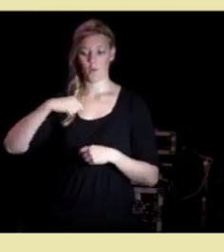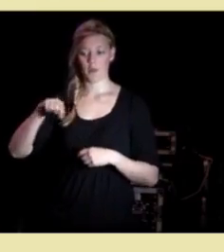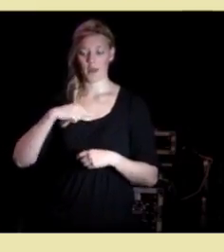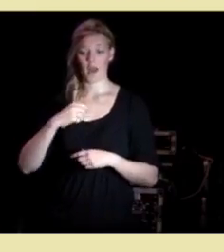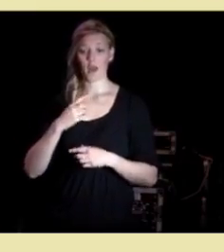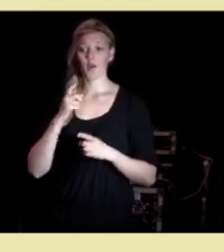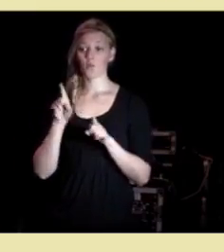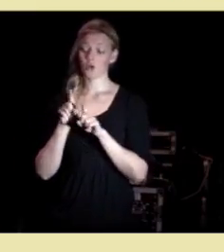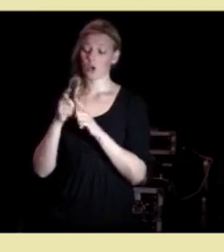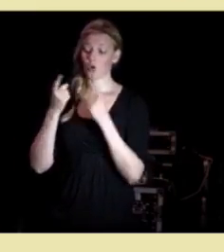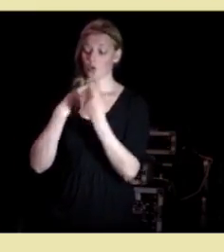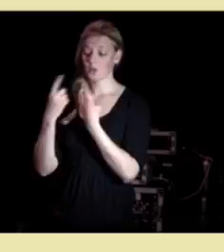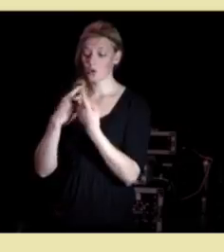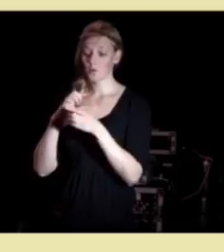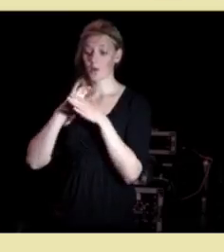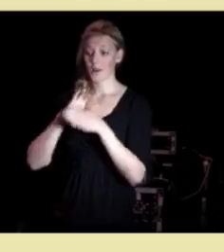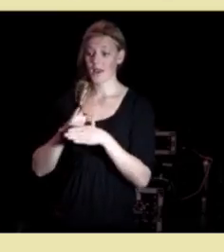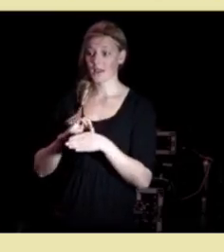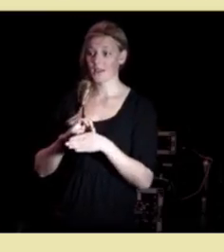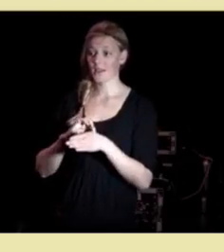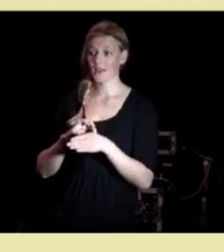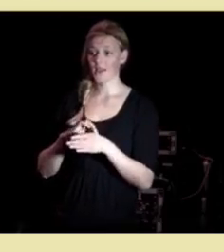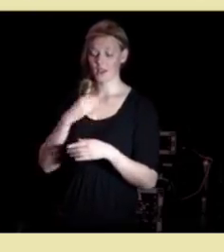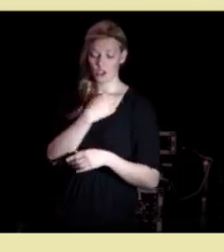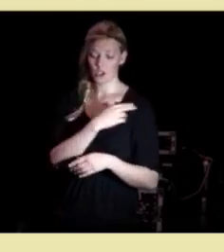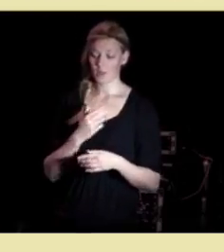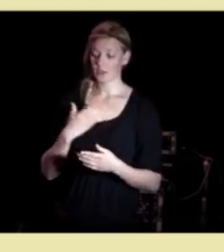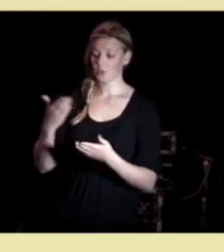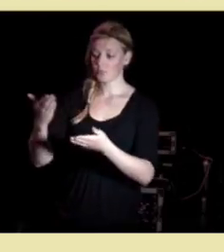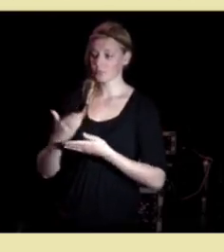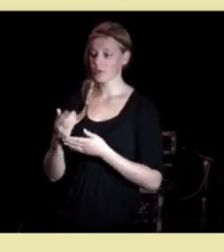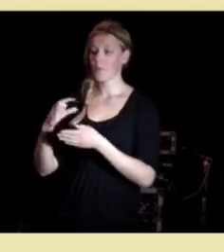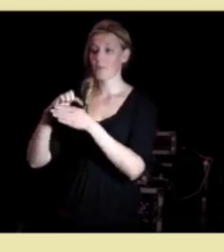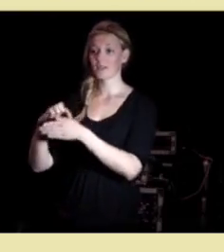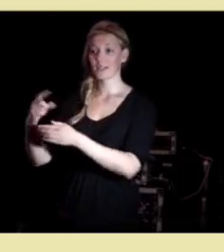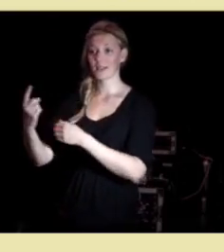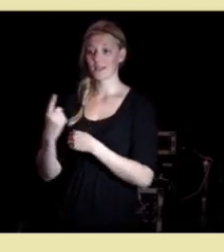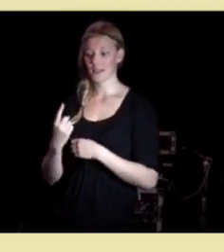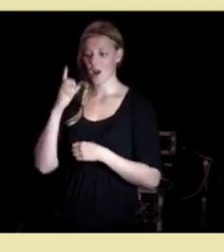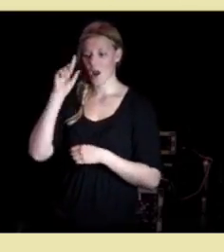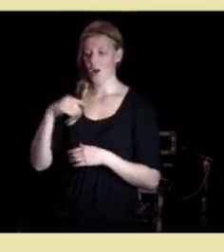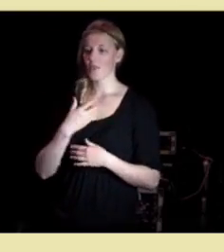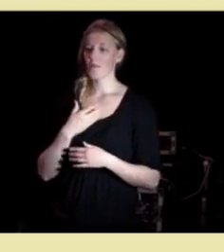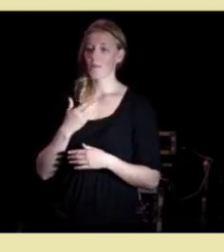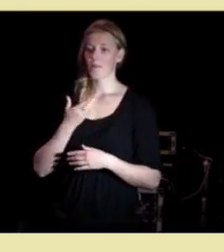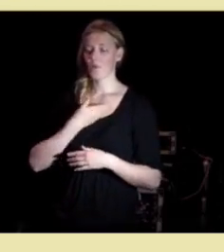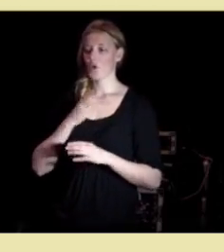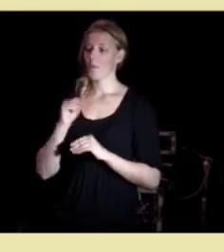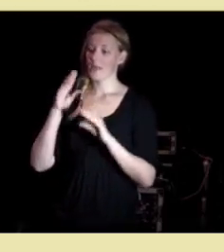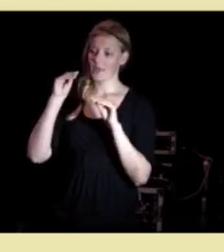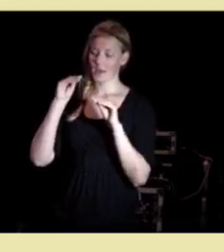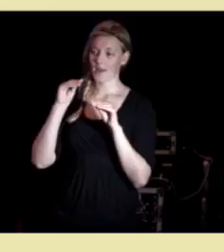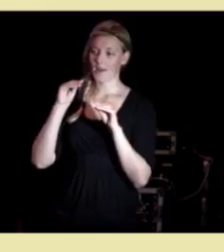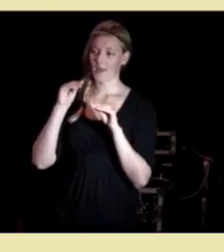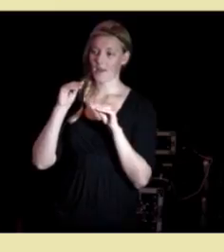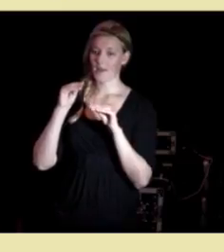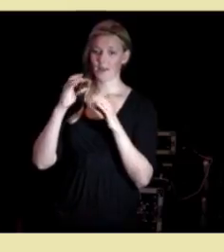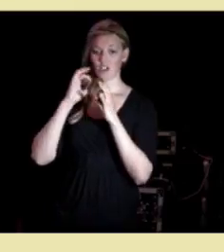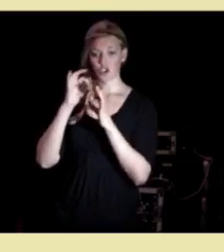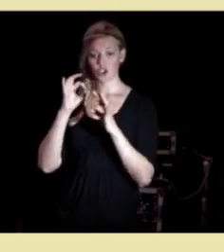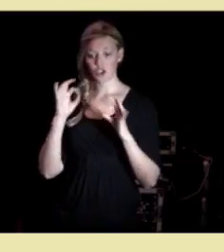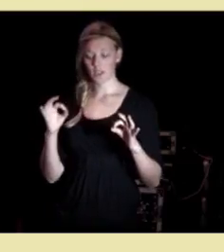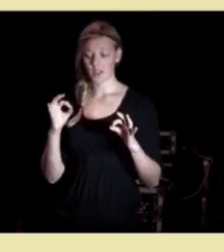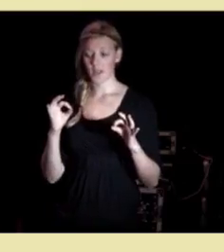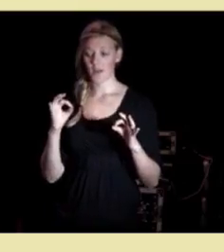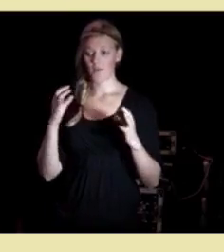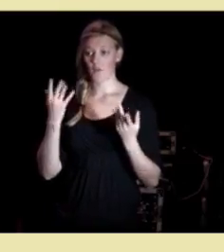den sykepleieren eller legen som tar imot på St. Olav og pasienten kan bli veldig mye bedre. Det er tydelighet i hva